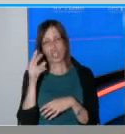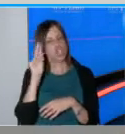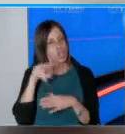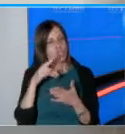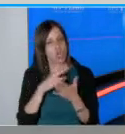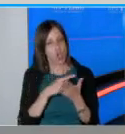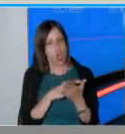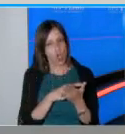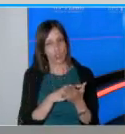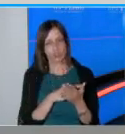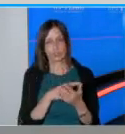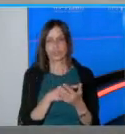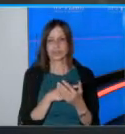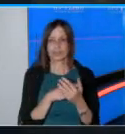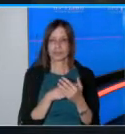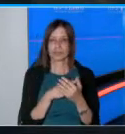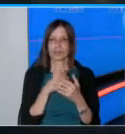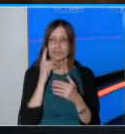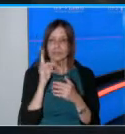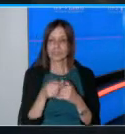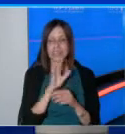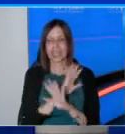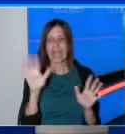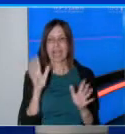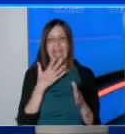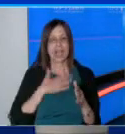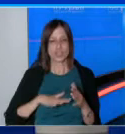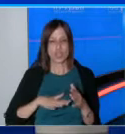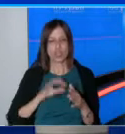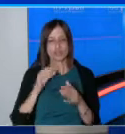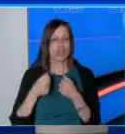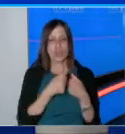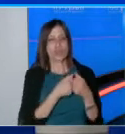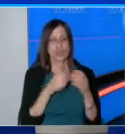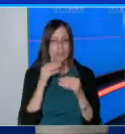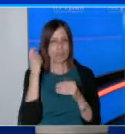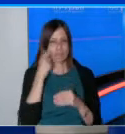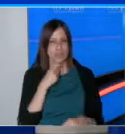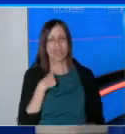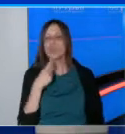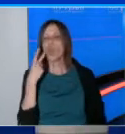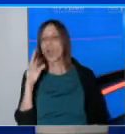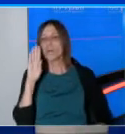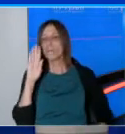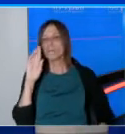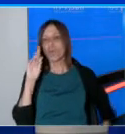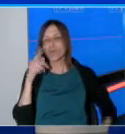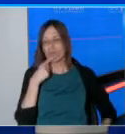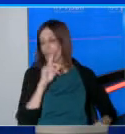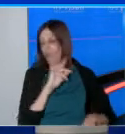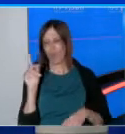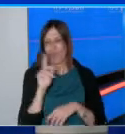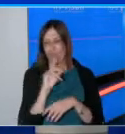חוק. רגע, שנייה, טלב. צריך רק רצון כדי להתמודד עם הפשיעה. טלב, רגע, אני רואה את ברונו מהנהן בראש ללא.